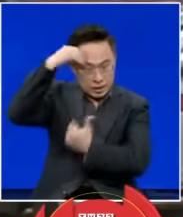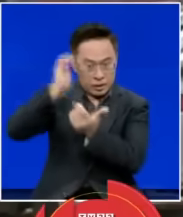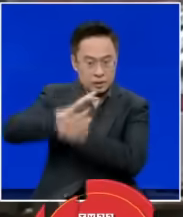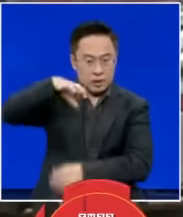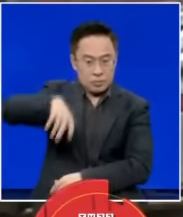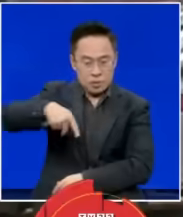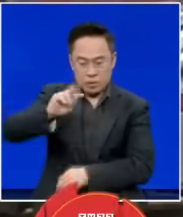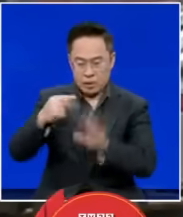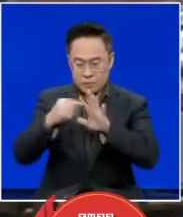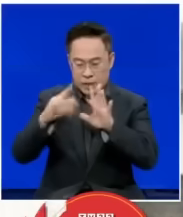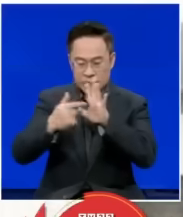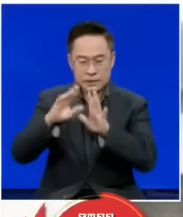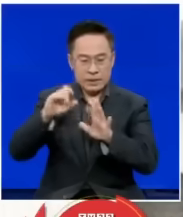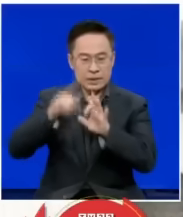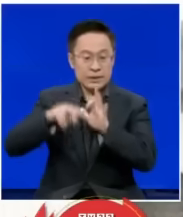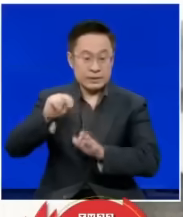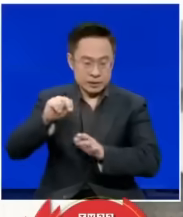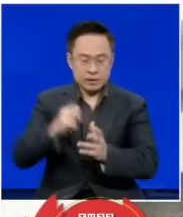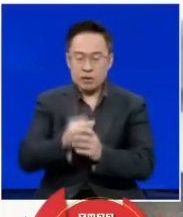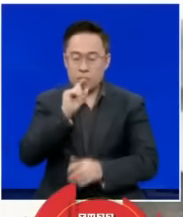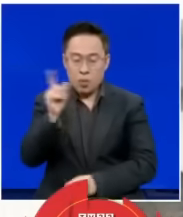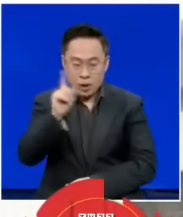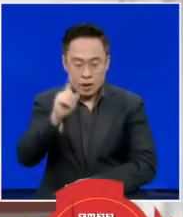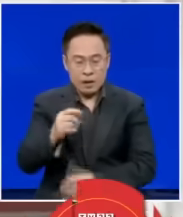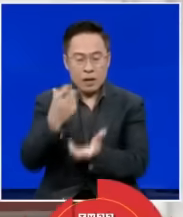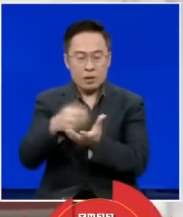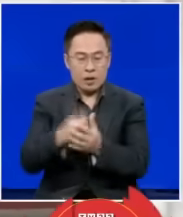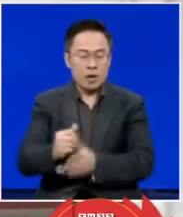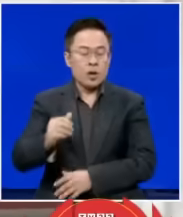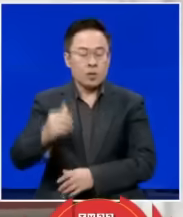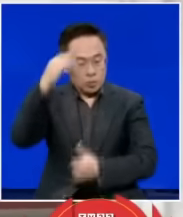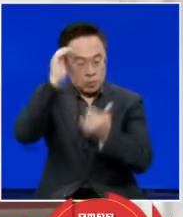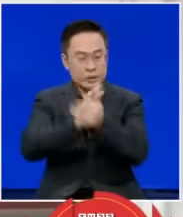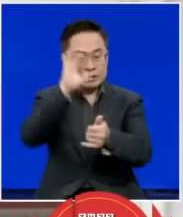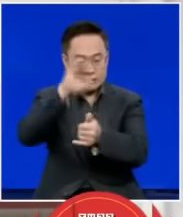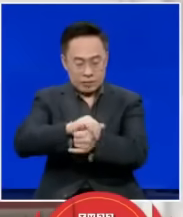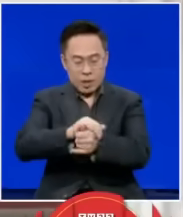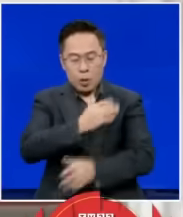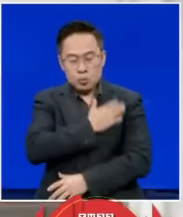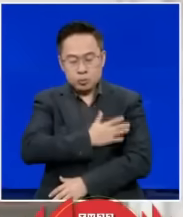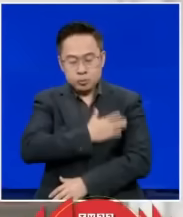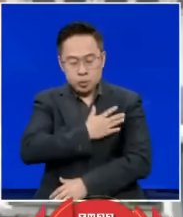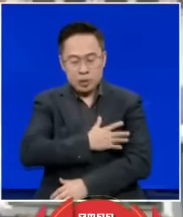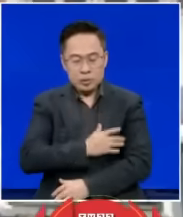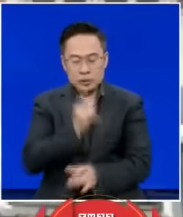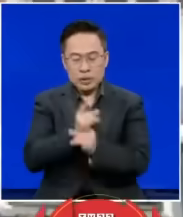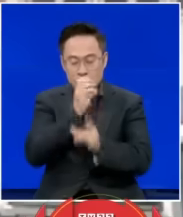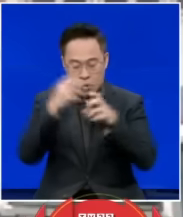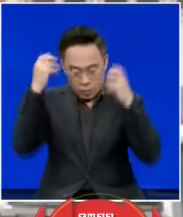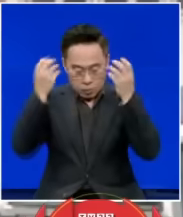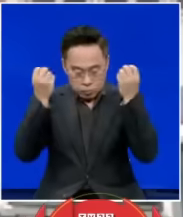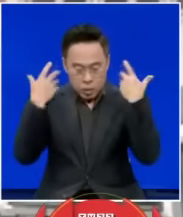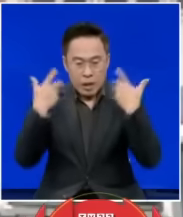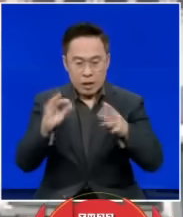ยก็ให้คนที่ก่อเหตุเนี่ยนะคะนั่งสงบสติอารมณ์จนหายเมาอะค่ะแล้วก็พูดคุยกันซึ่งเ